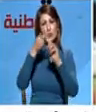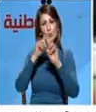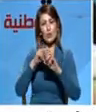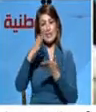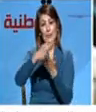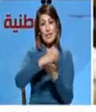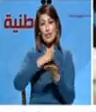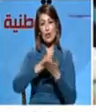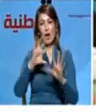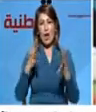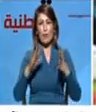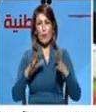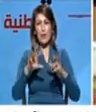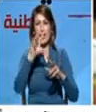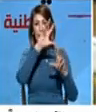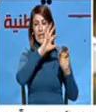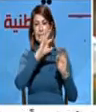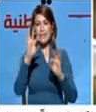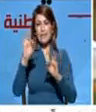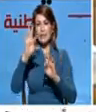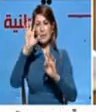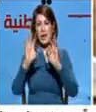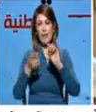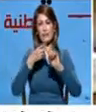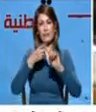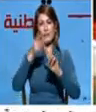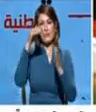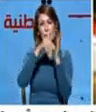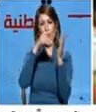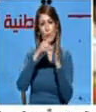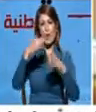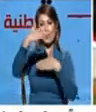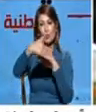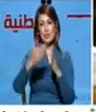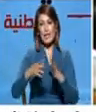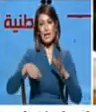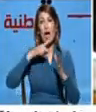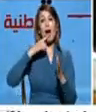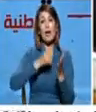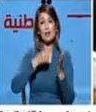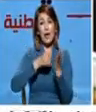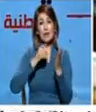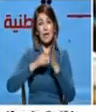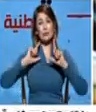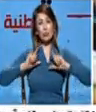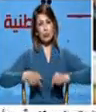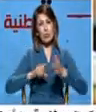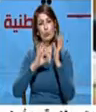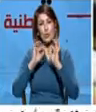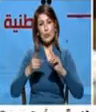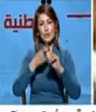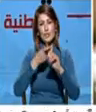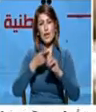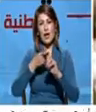نوزع وستين الف مساعده اللي اقرتها الحكومه واللي الى جانب العشره الاف مساعده اللي قلت عليها طبعا